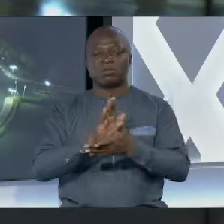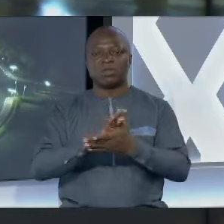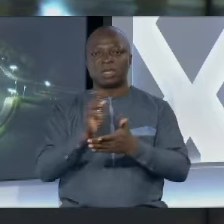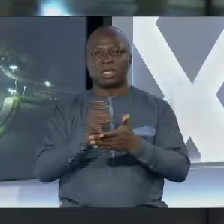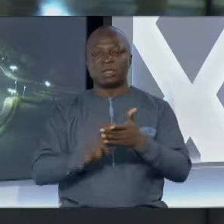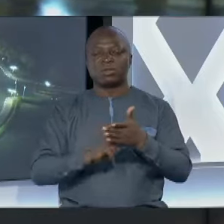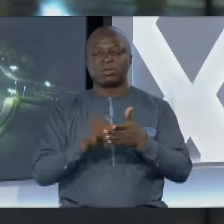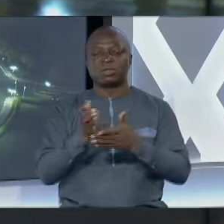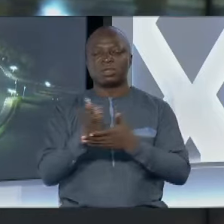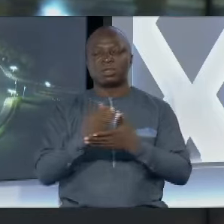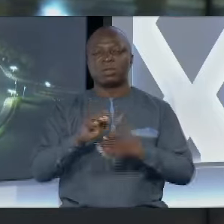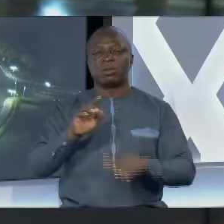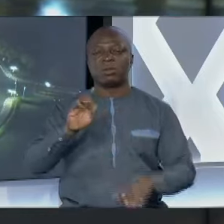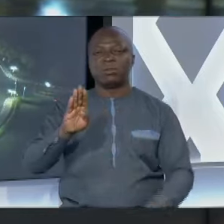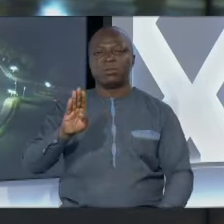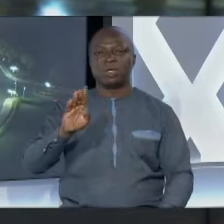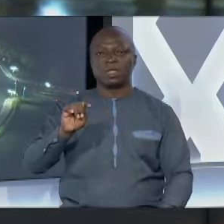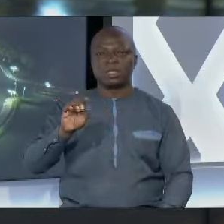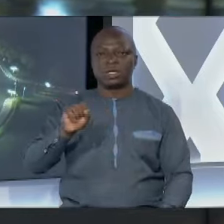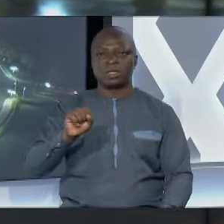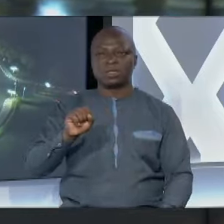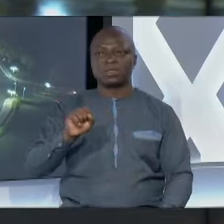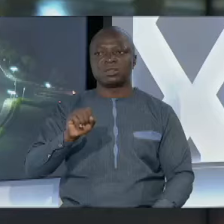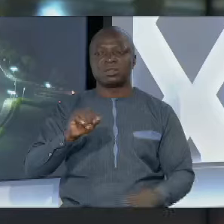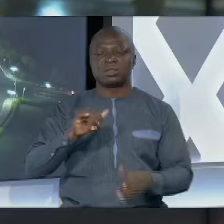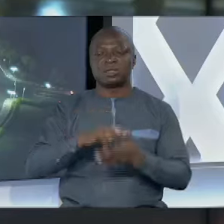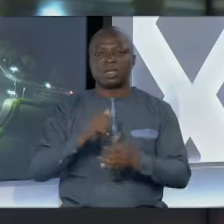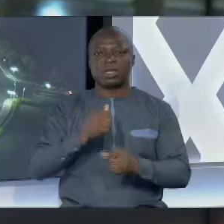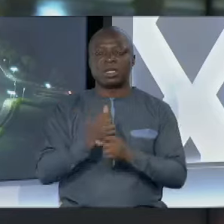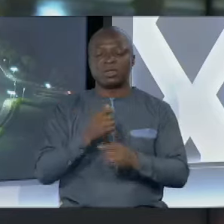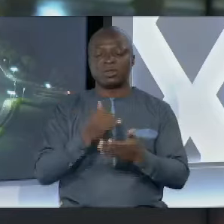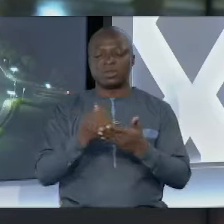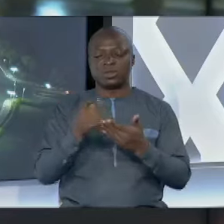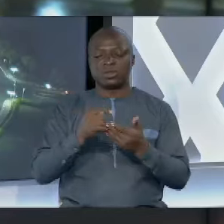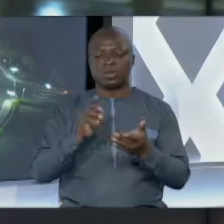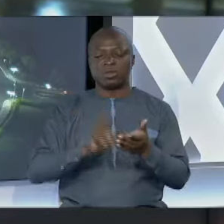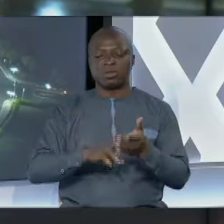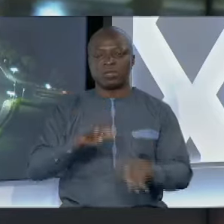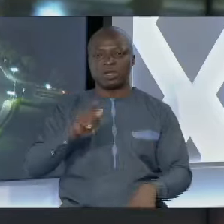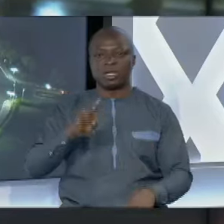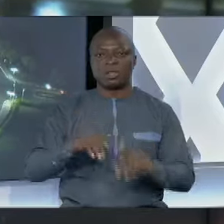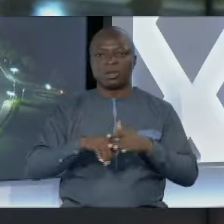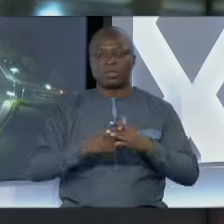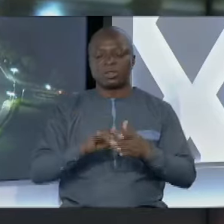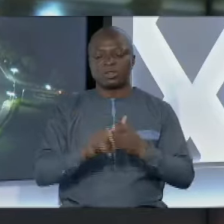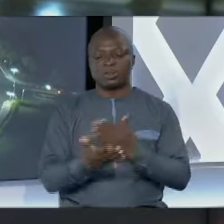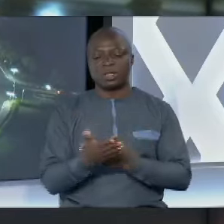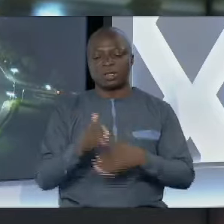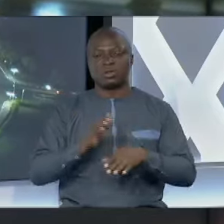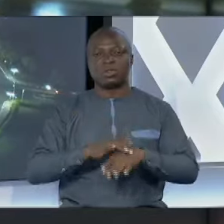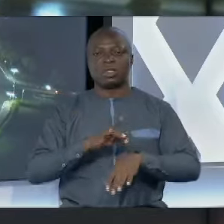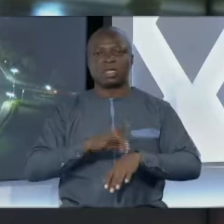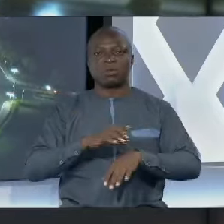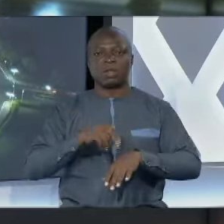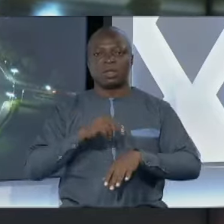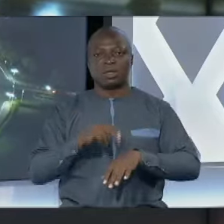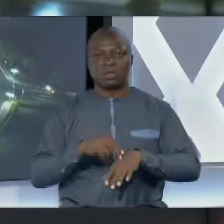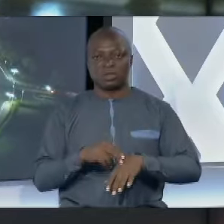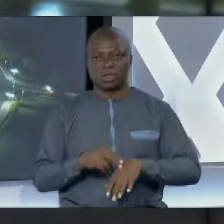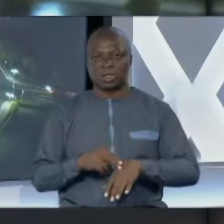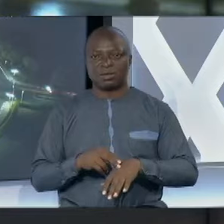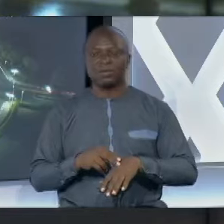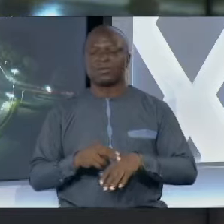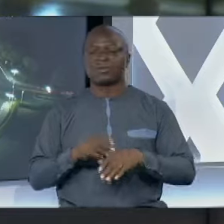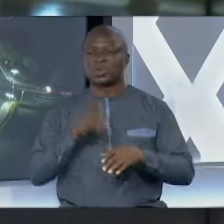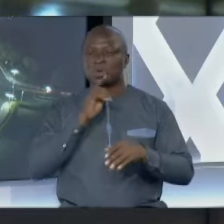brevet de technicien supérieur BTS, session de juin 2024, qui ont débuté ce matin sur toute l'étendue du territoire national.